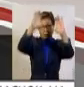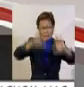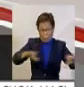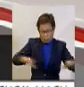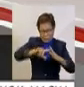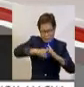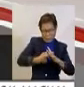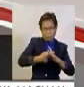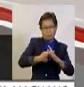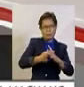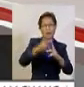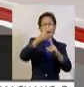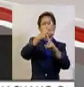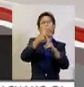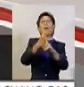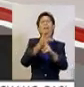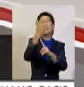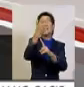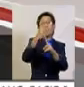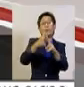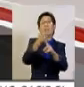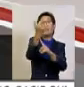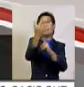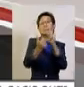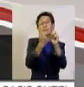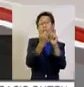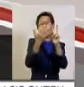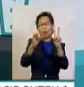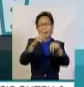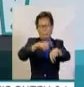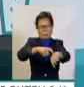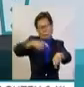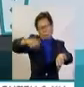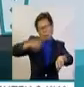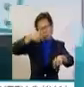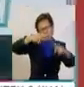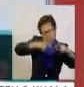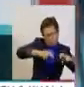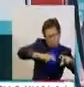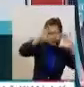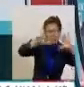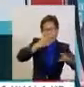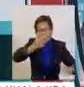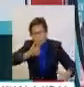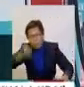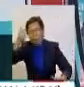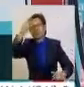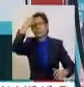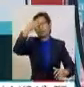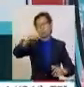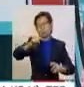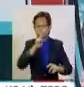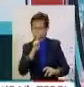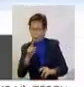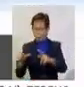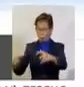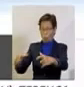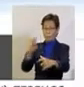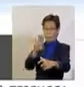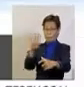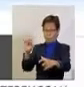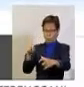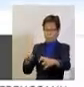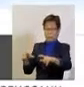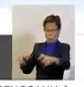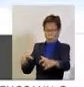kuasa pada suku kedua tahun depan. Bagaimanapun, masa diperlukan untuk mengkaji mekanisme terbaik bagi memastikan golongan yang